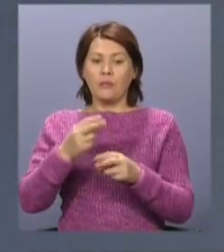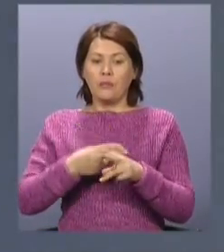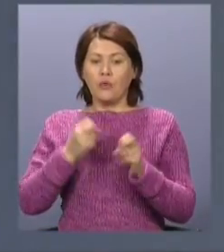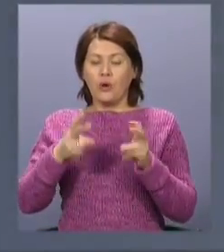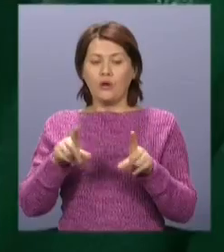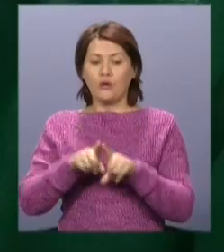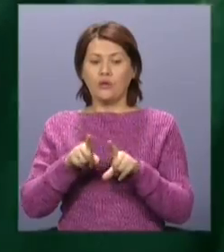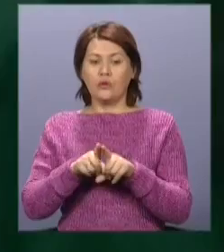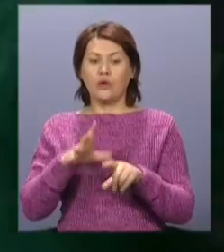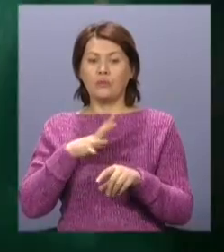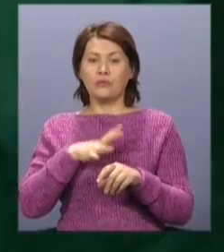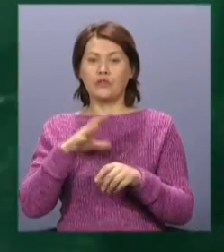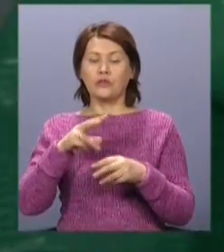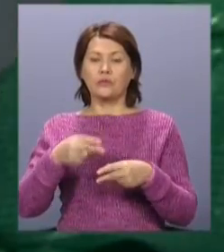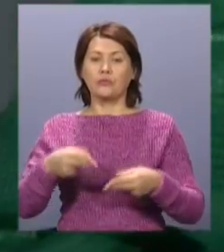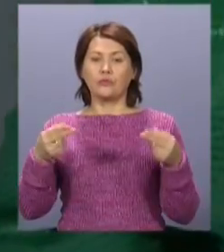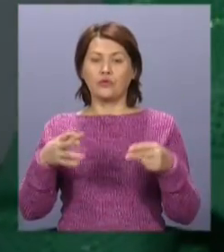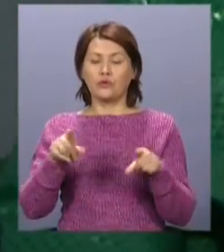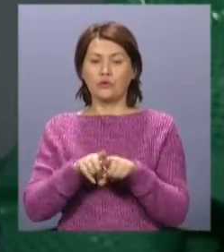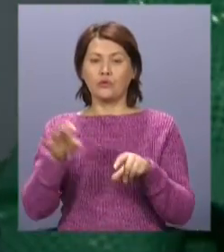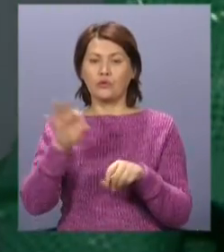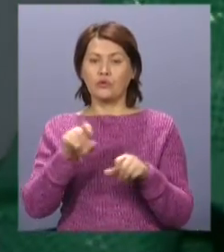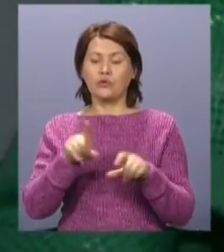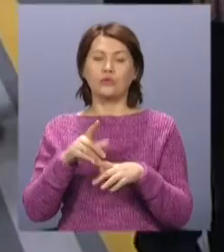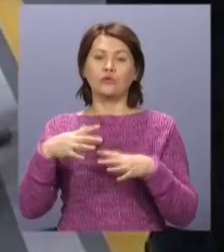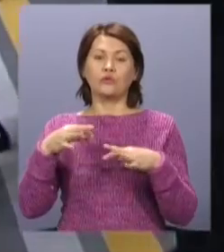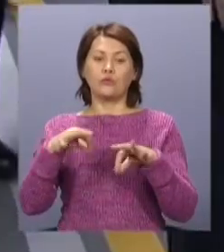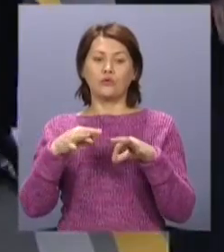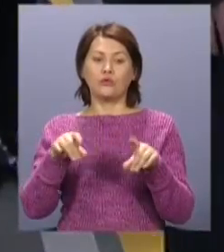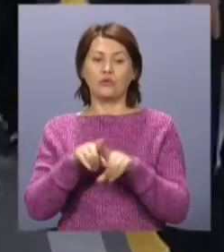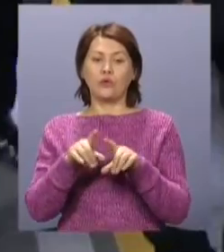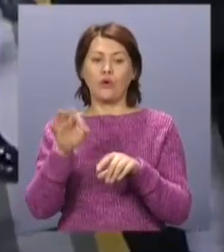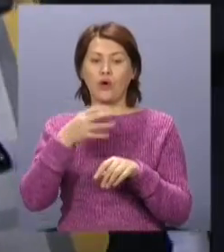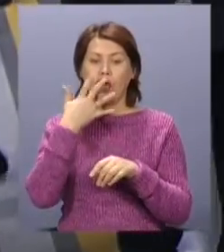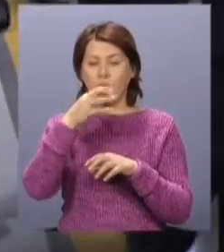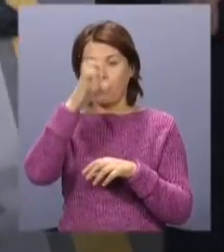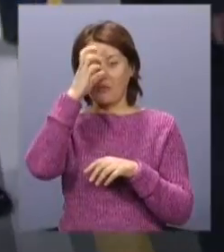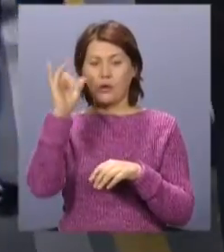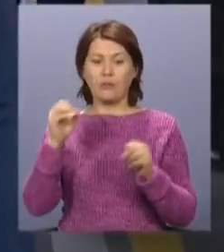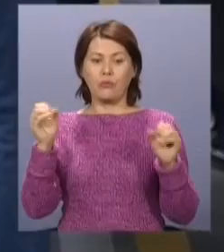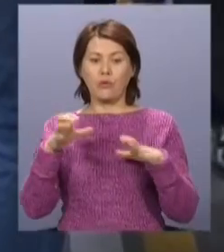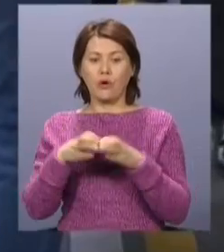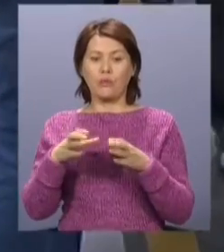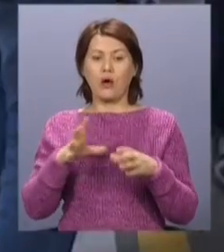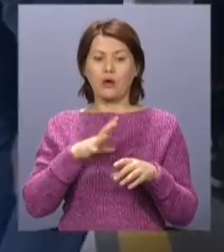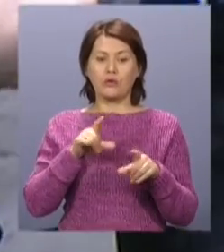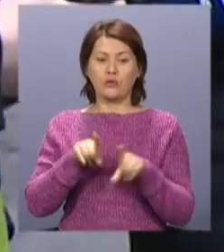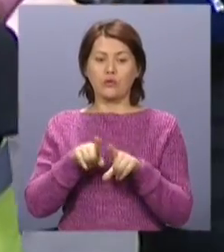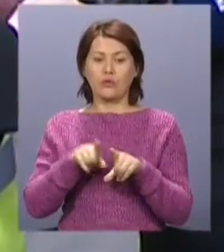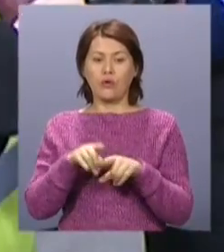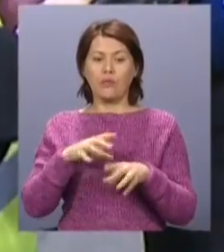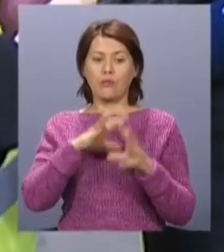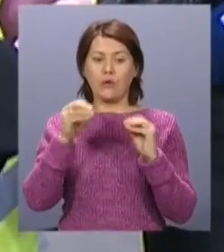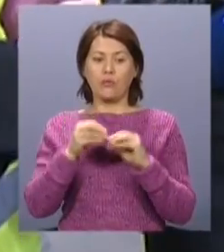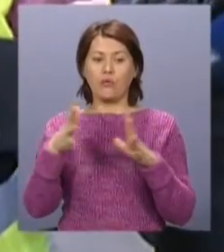жолын қамтамасыз етуде транзиттік көлік дәлізі жүйесін қалыптастыруда. Шет мемлекеттер ағылып келетін сәлем сауқаттардың